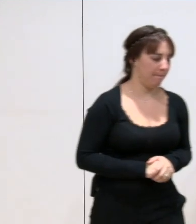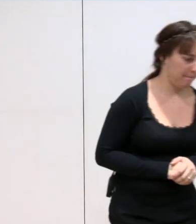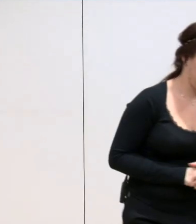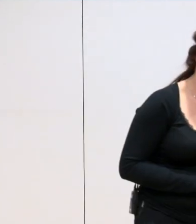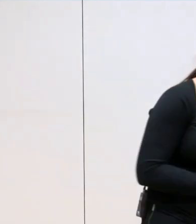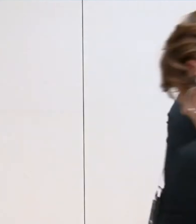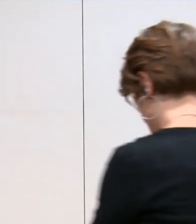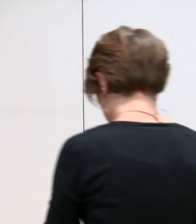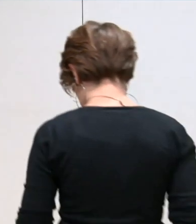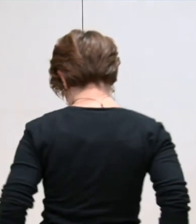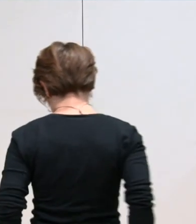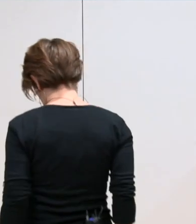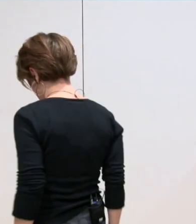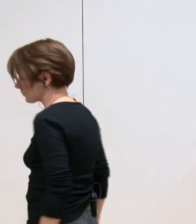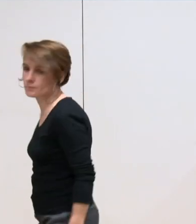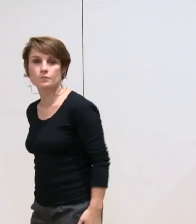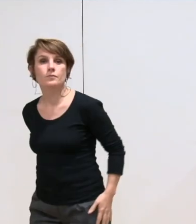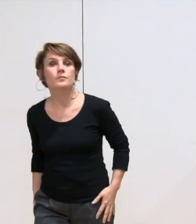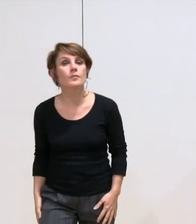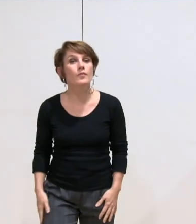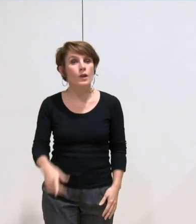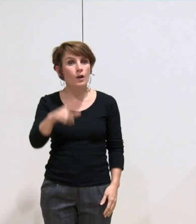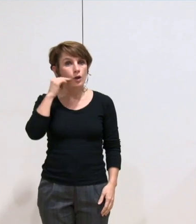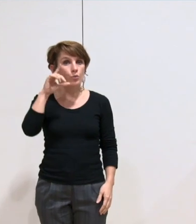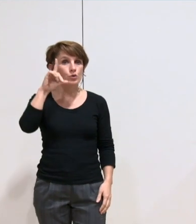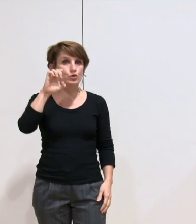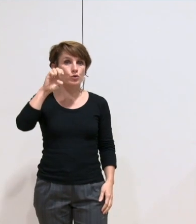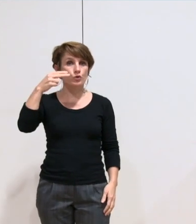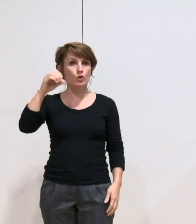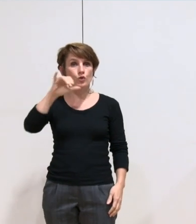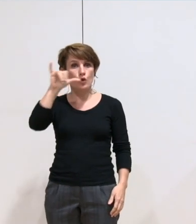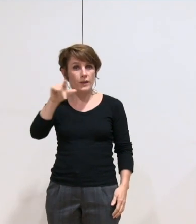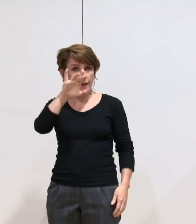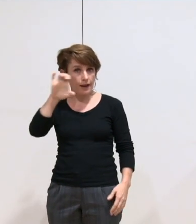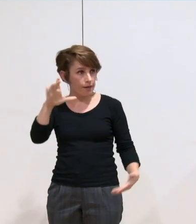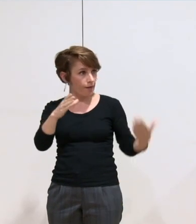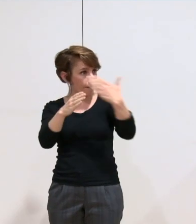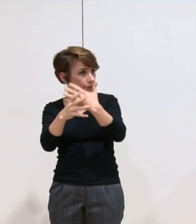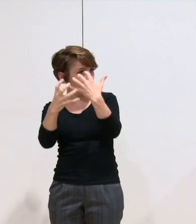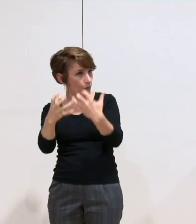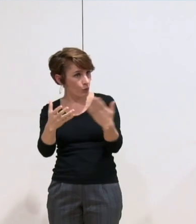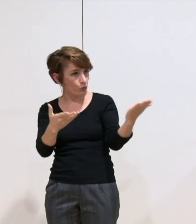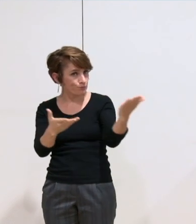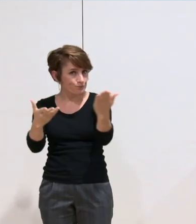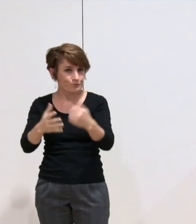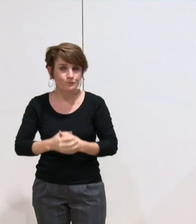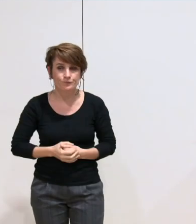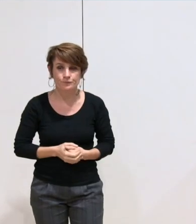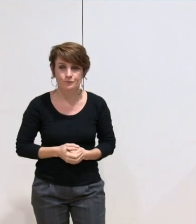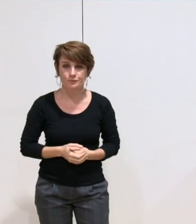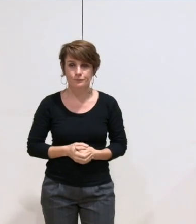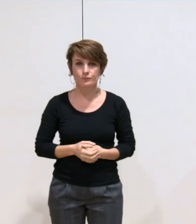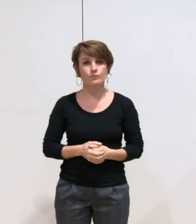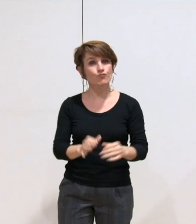Monsieur Denoyel, vous voulez intervenir ? Merci. Alors je confirme que c'est un besoin